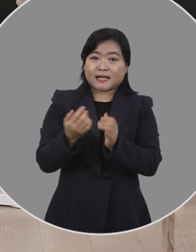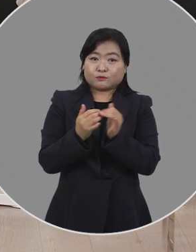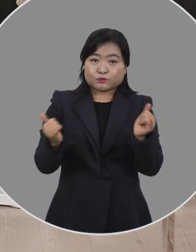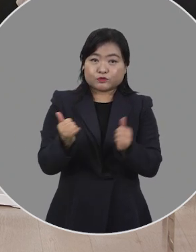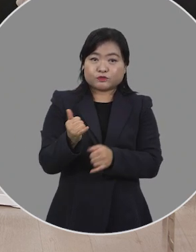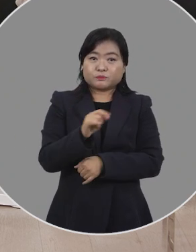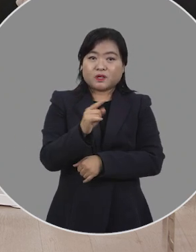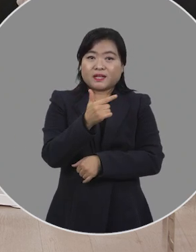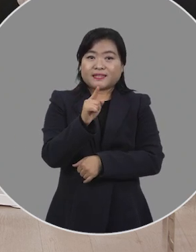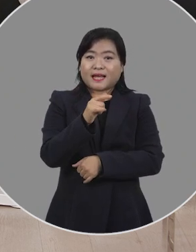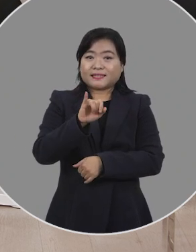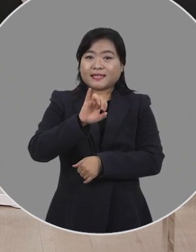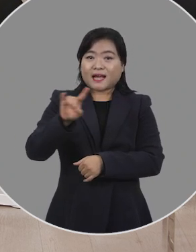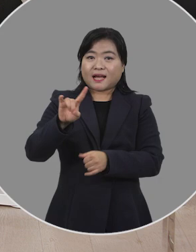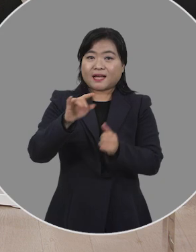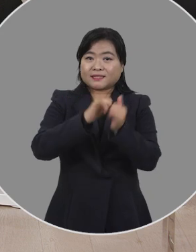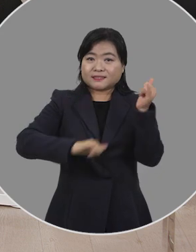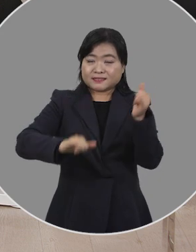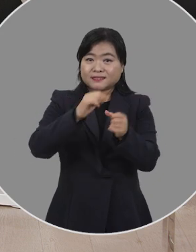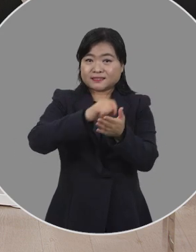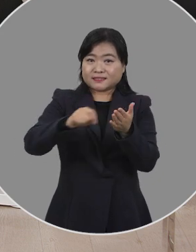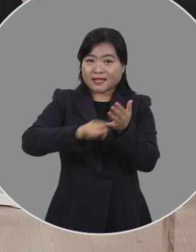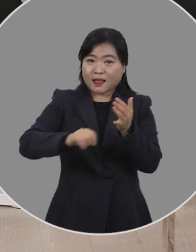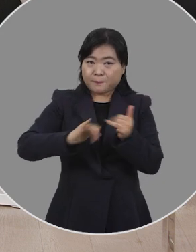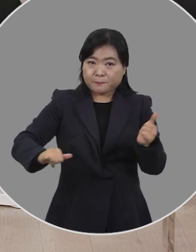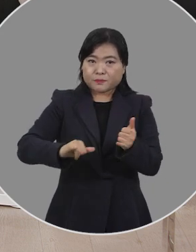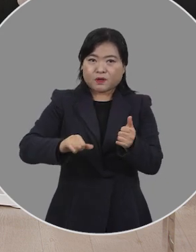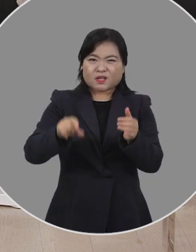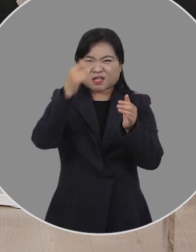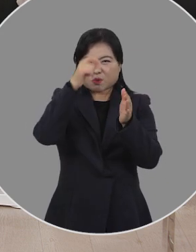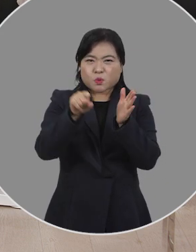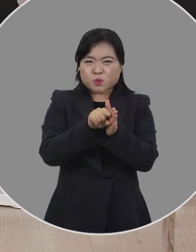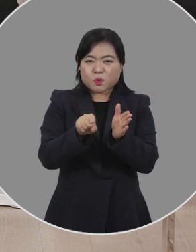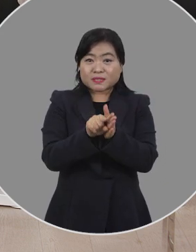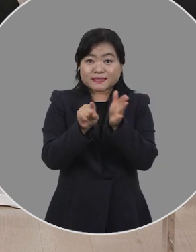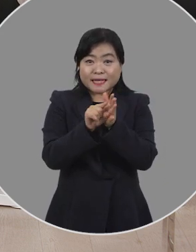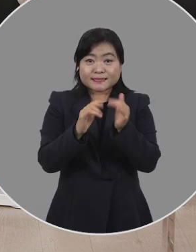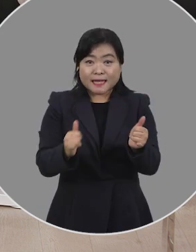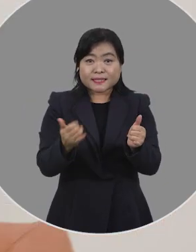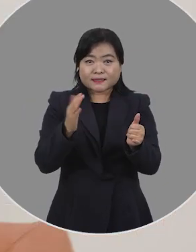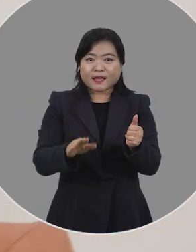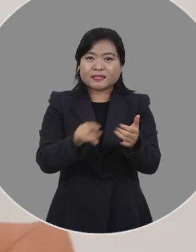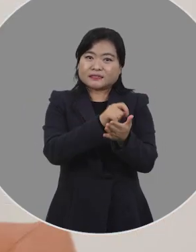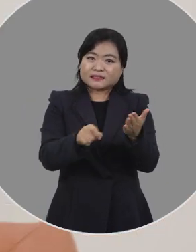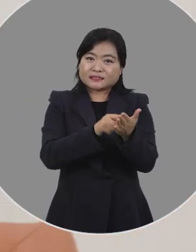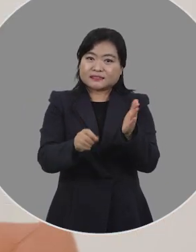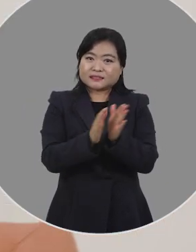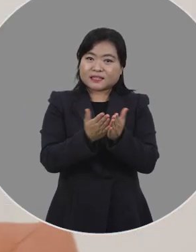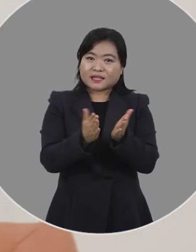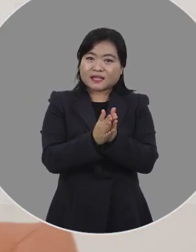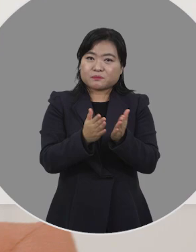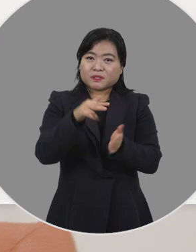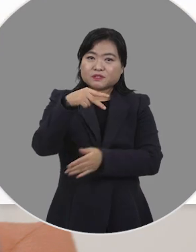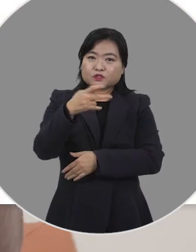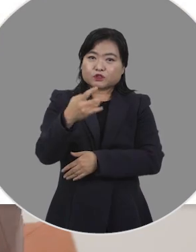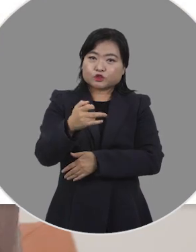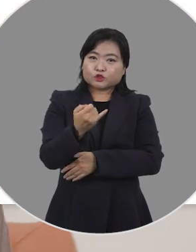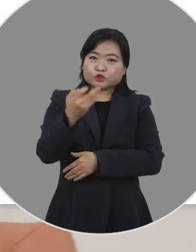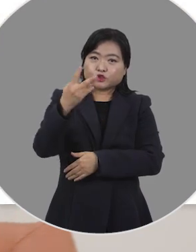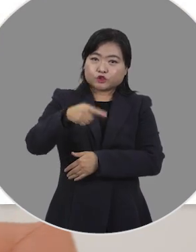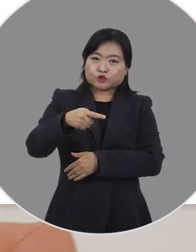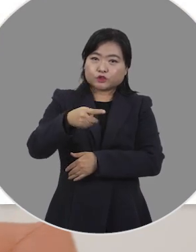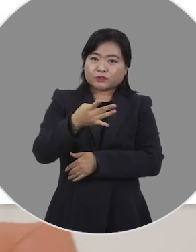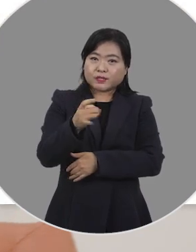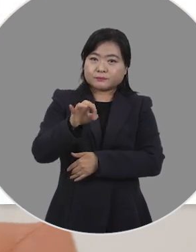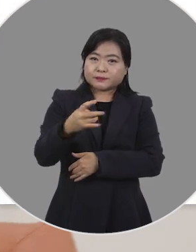연디기 작가이기도 하고 굉장한 기독교 신앙가이기도 한데요. 그분이 쓴 재미있는 책이 그 스크루테이프의 편지라는 아주